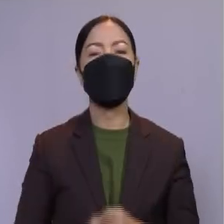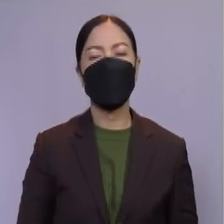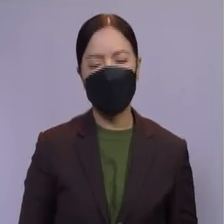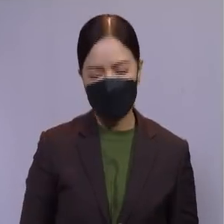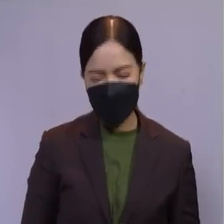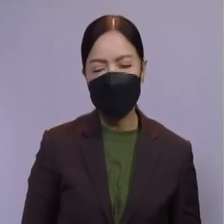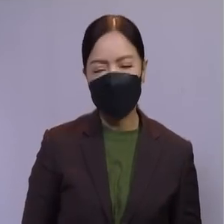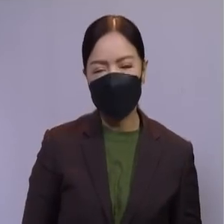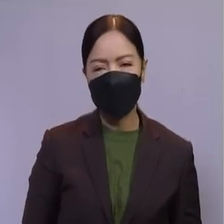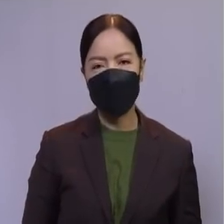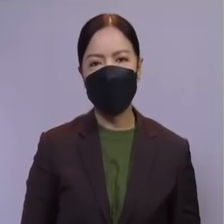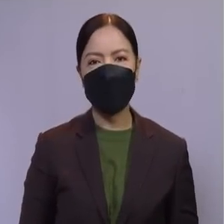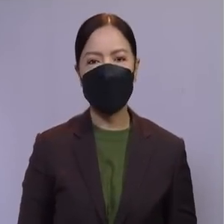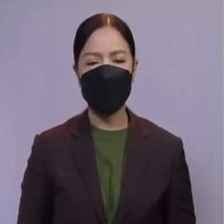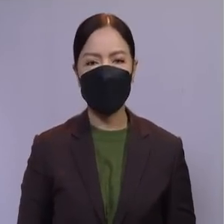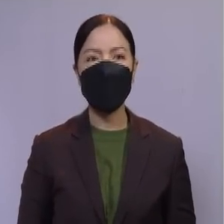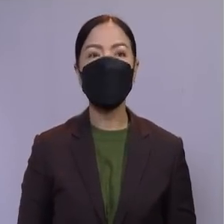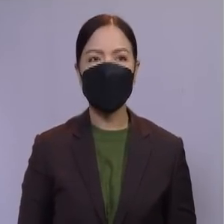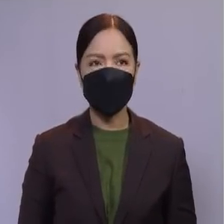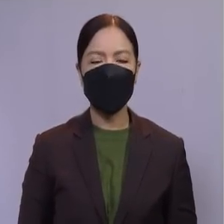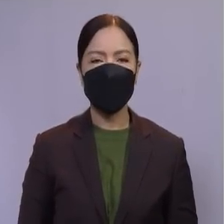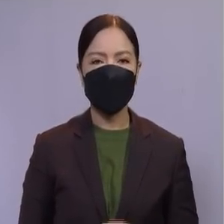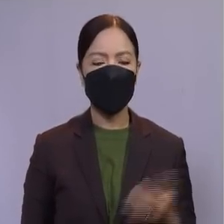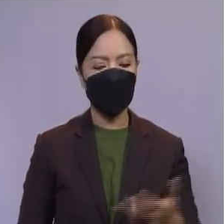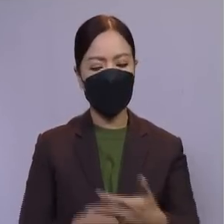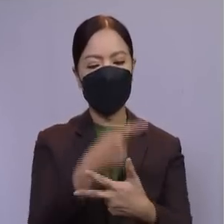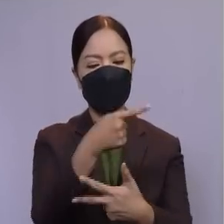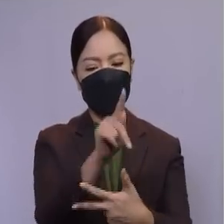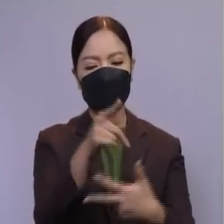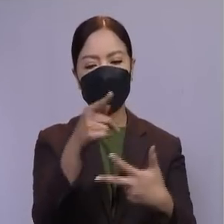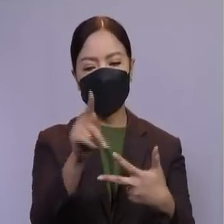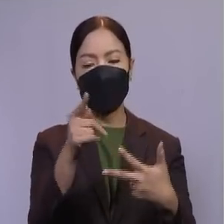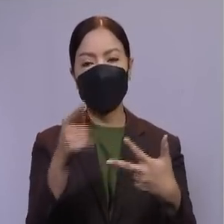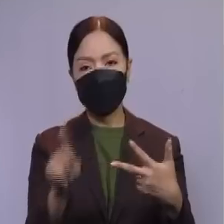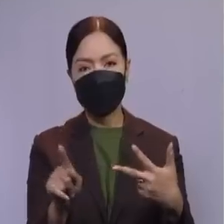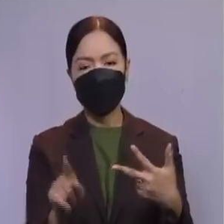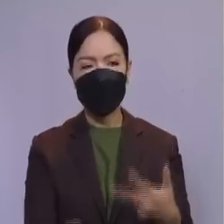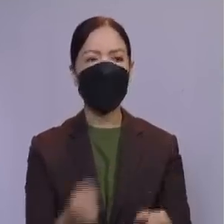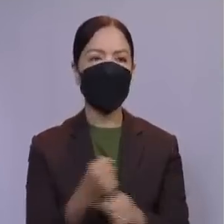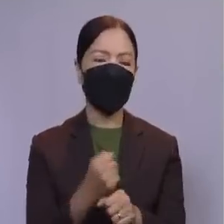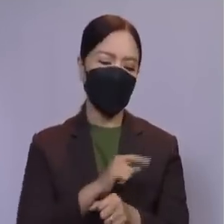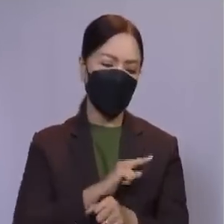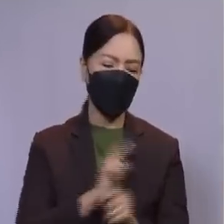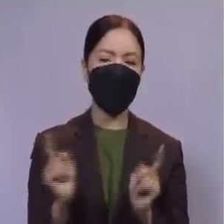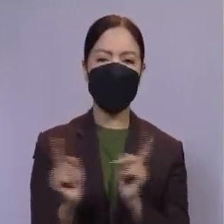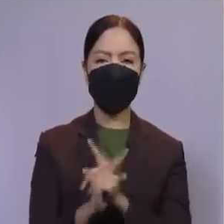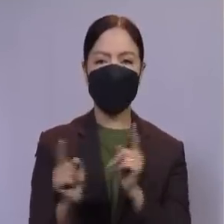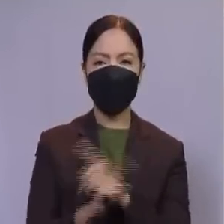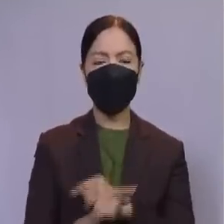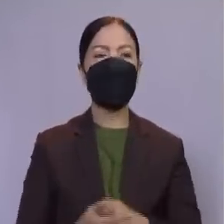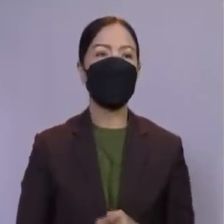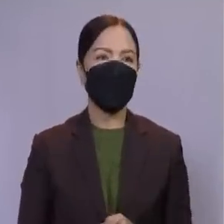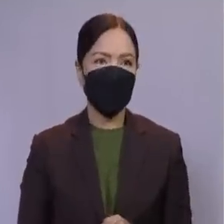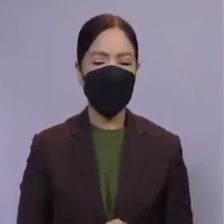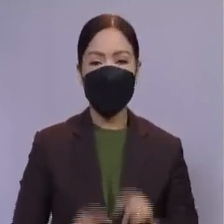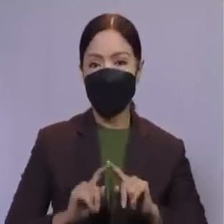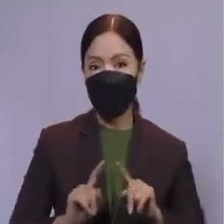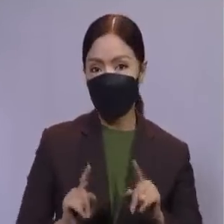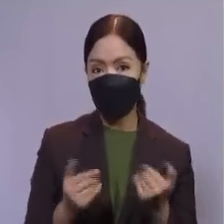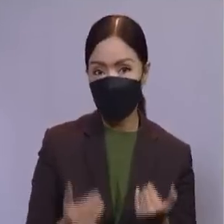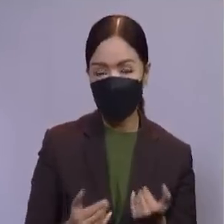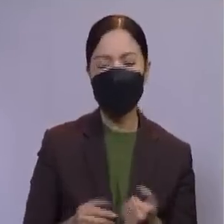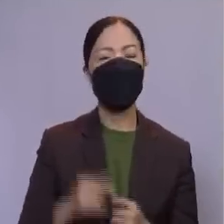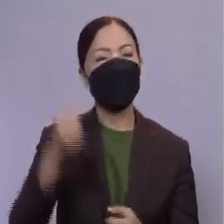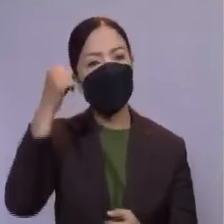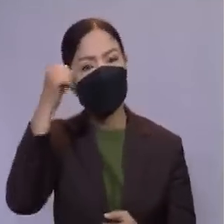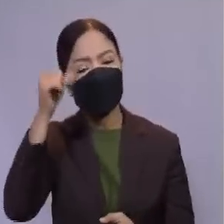นายกยกรัฐมนตรีนะคะกลุ่มที่ใหญ่ 3ปอค่อนข้างที่จะทำหน้าที่แทนมาโดยตลอดแต่ไม่นานเช่นครั้งนี้ค่ะซึ่ง